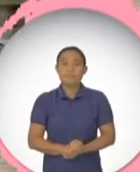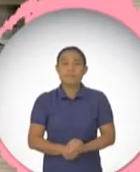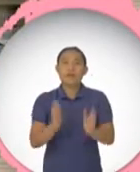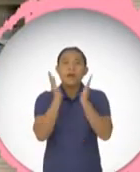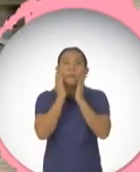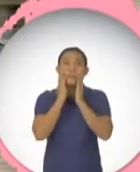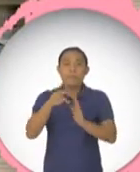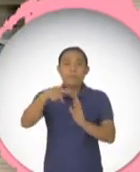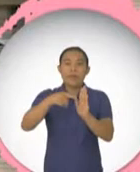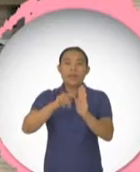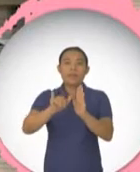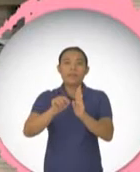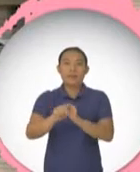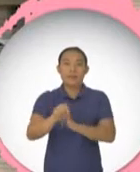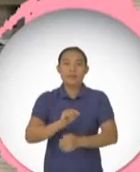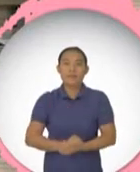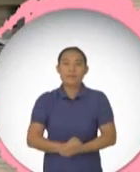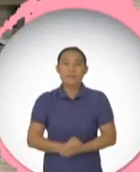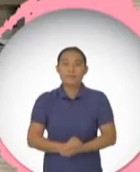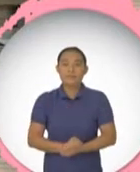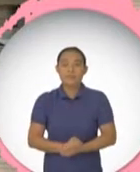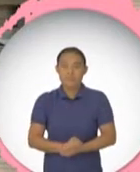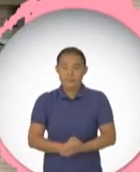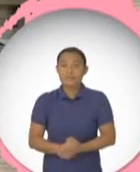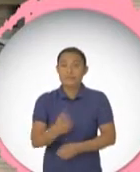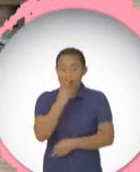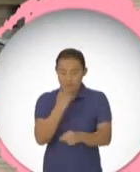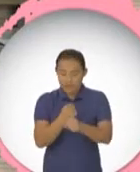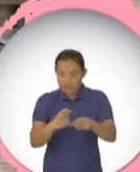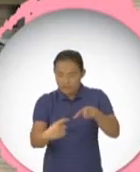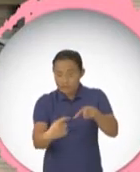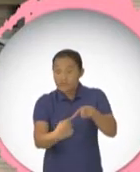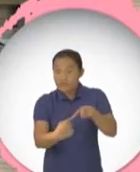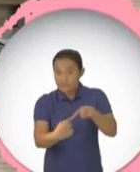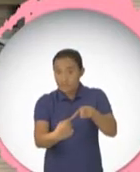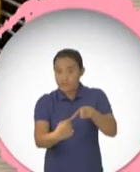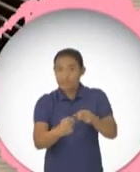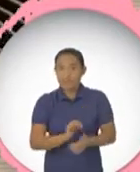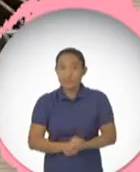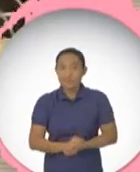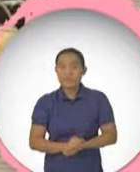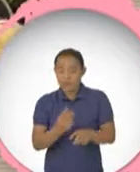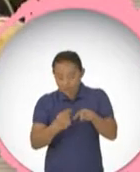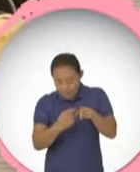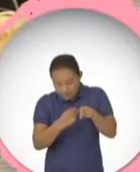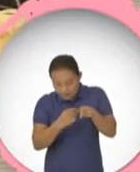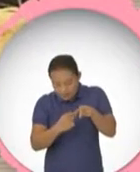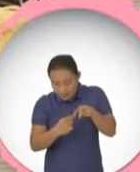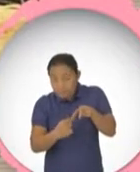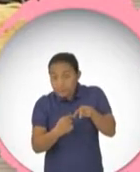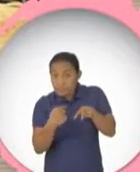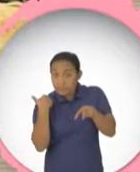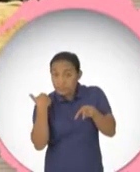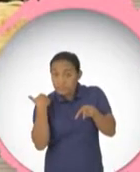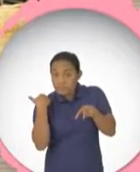ครับที่เราเตรียมไว้ทั้งหมดเลย อันนี้เป็นลักษณะของพายชั้นนะคะหรือพับเพสตี้นะคะต้องมีลักษณะ เป็นชั้นๆแล้วก็ลักษณะที่ดีเนี่ยควรจ